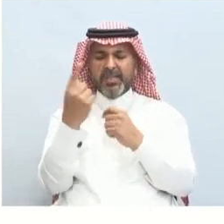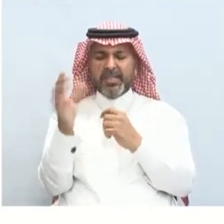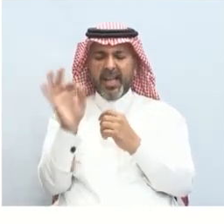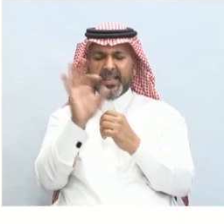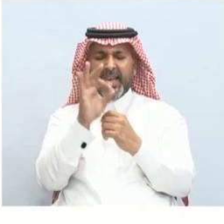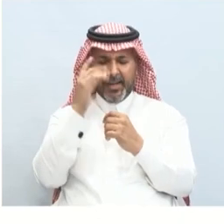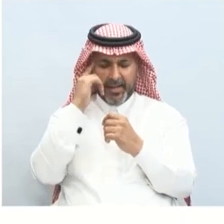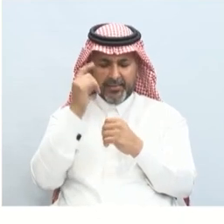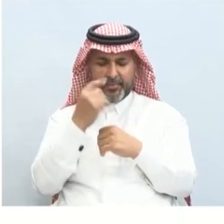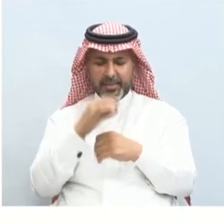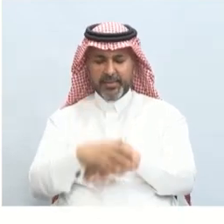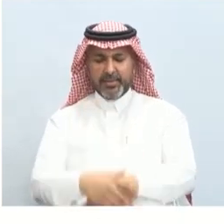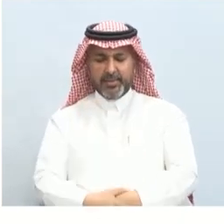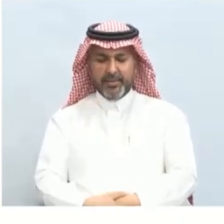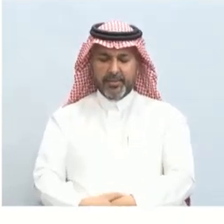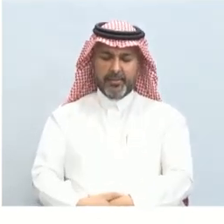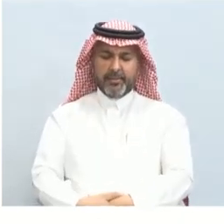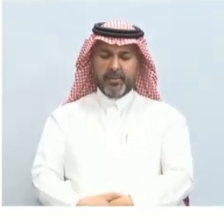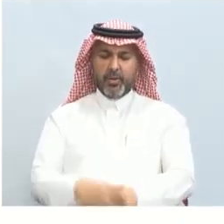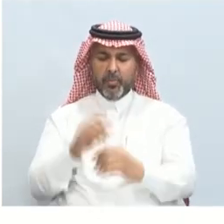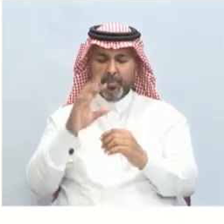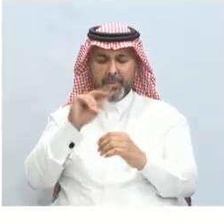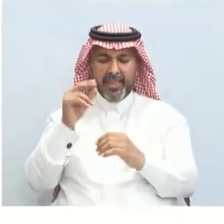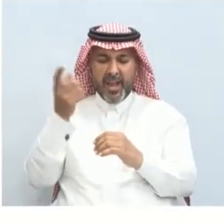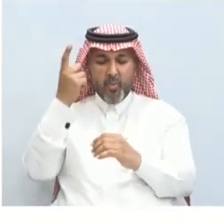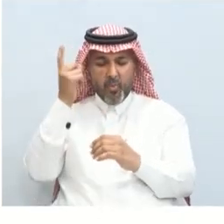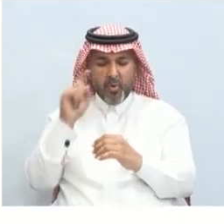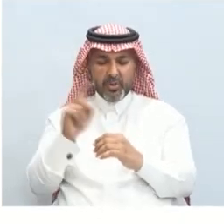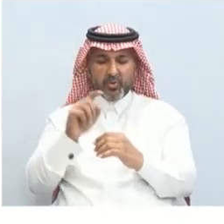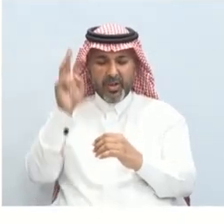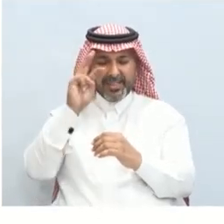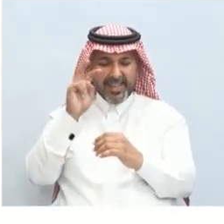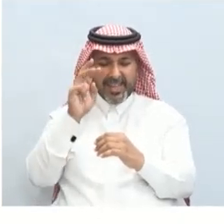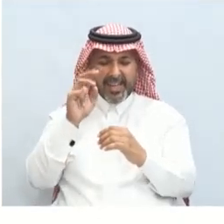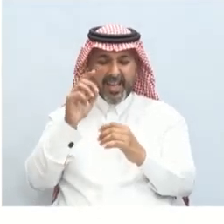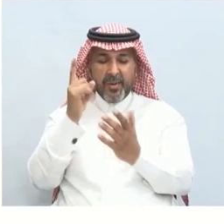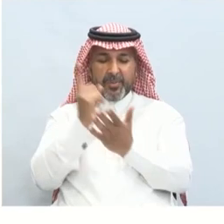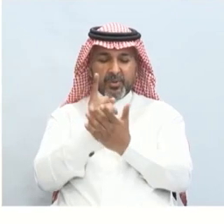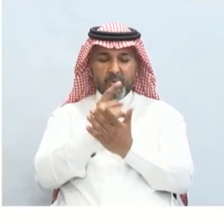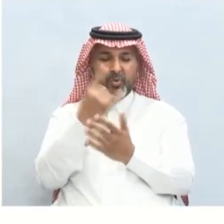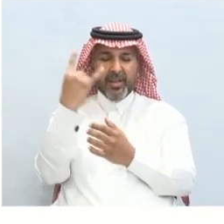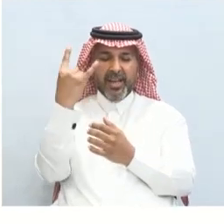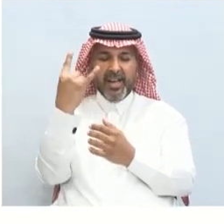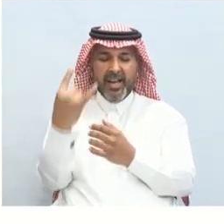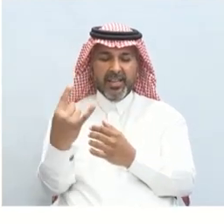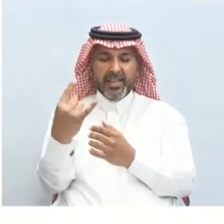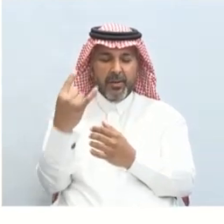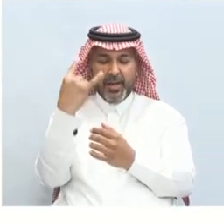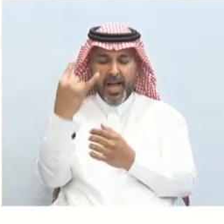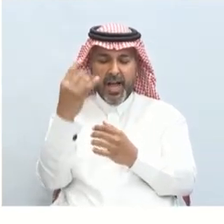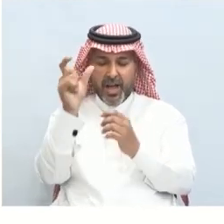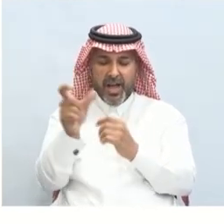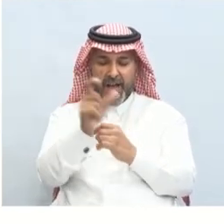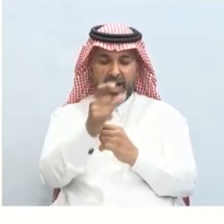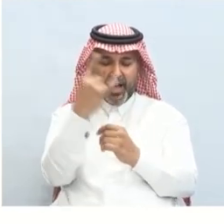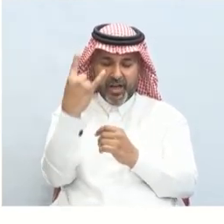زي سؤال مجلس الاداره اللي كان في 10 اشخاص كنت ابغى ثلاثه واحد يصير رئيس وواحد يصير امين وواحد يصير نائب قلنا نستخدم التباديل